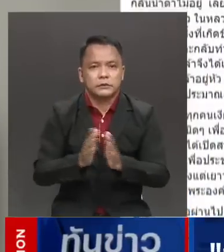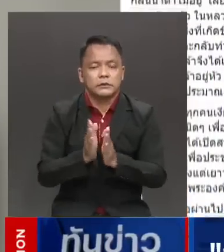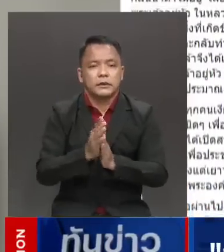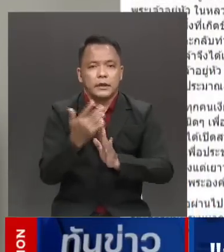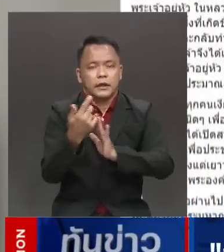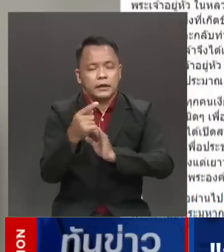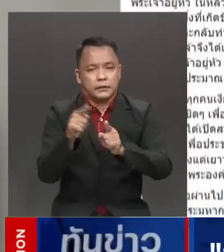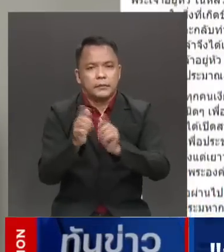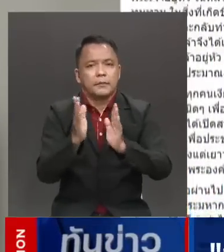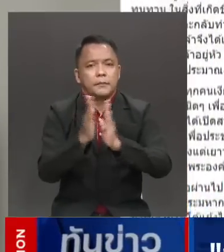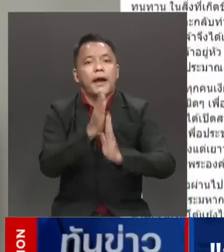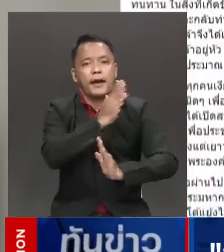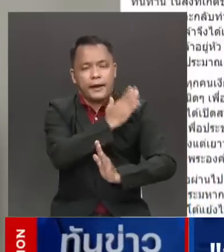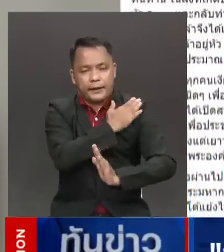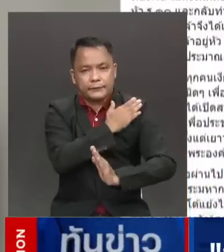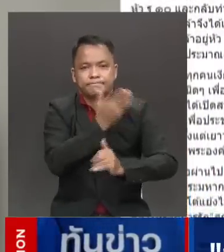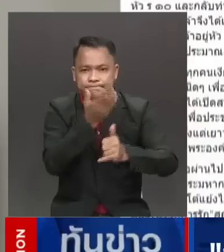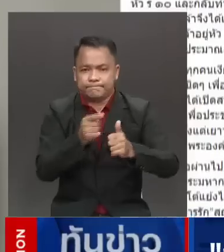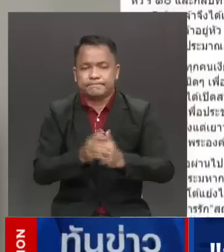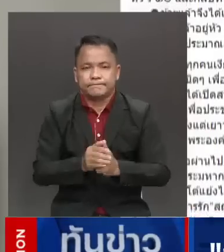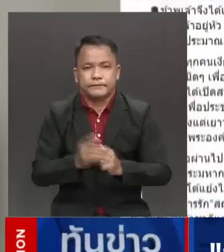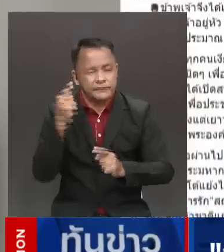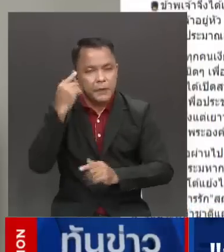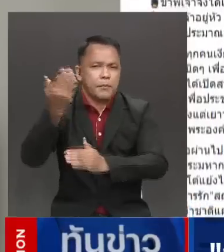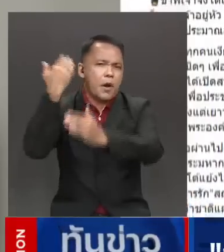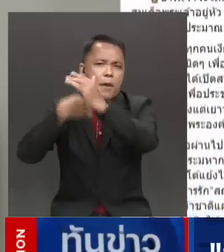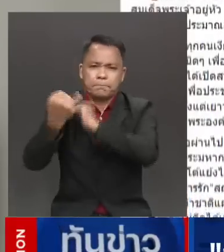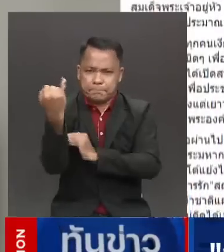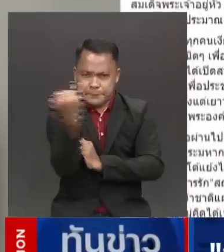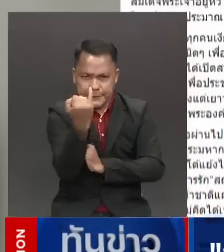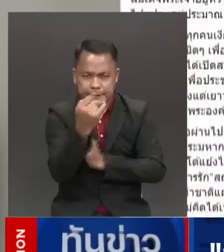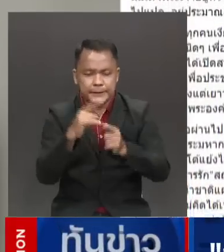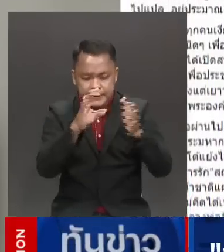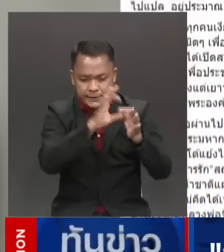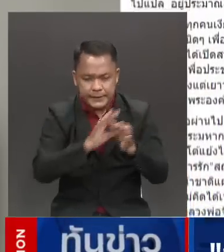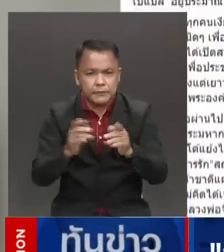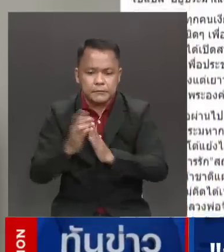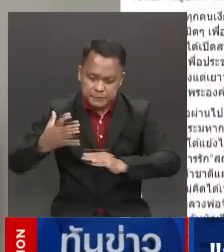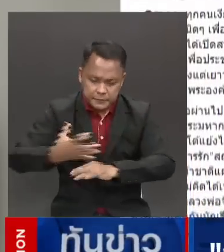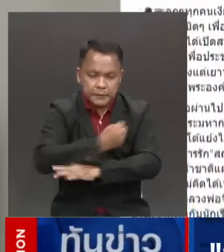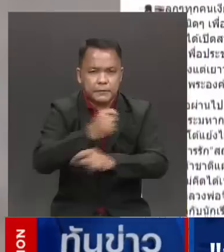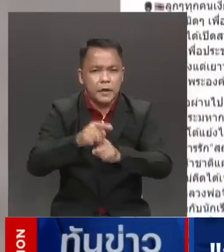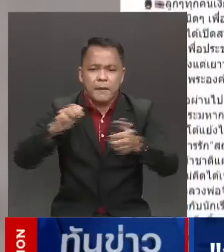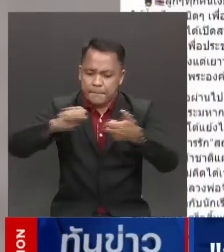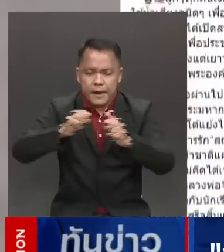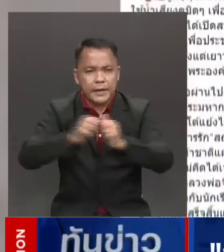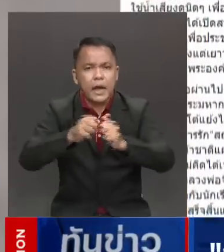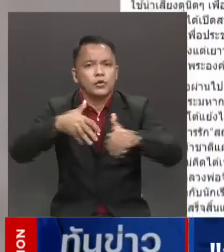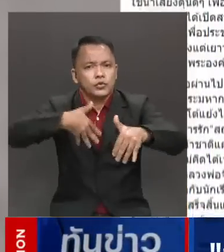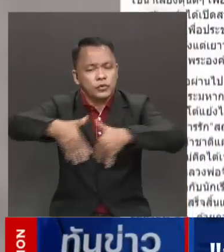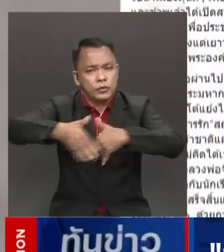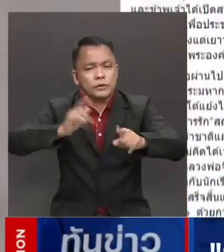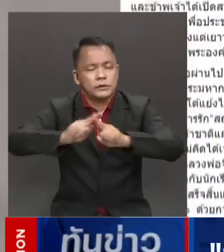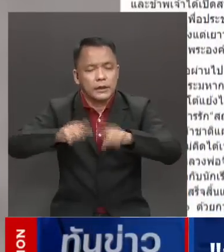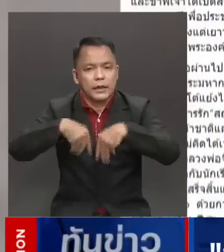คเนศพิษณุเทพจักรภพมหาเดชามีประวัติที่ไม่ดีเกี่ยวข้องกับการเมืองเคยสร้างปัญหาให้สังคมมาก่